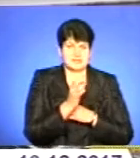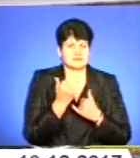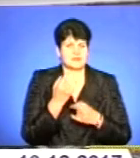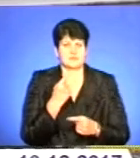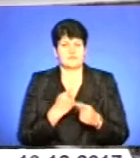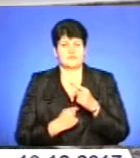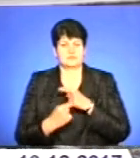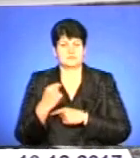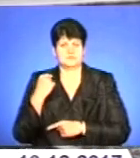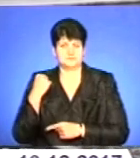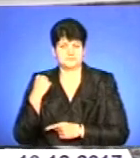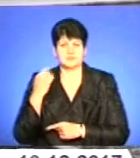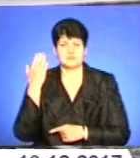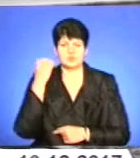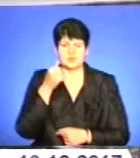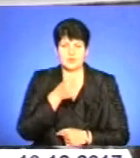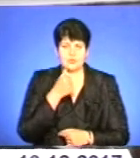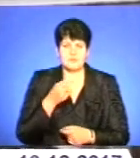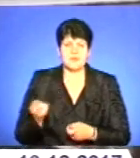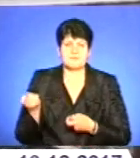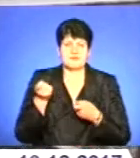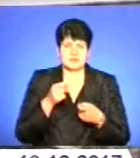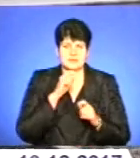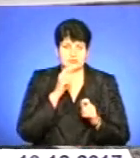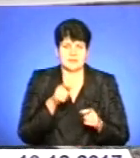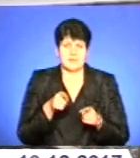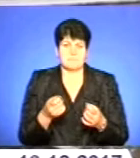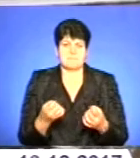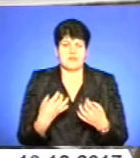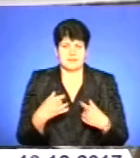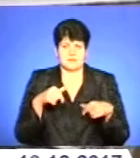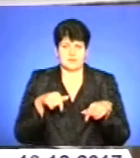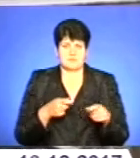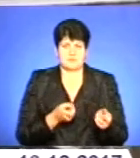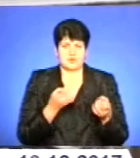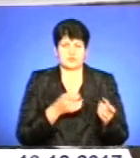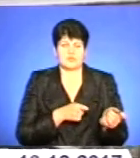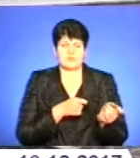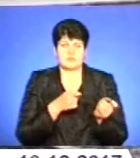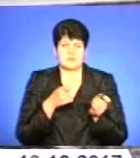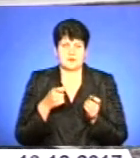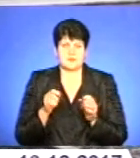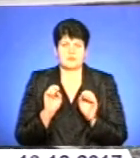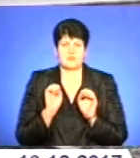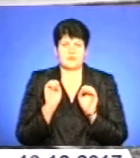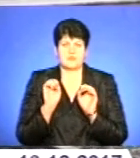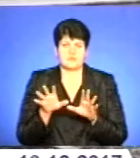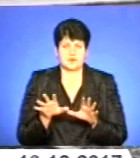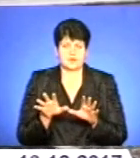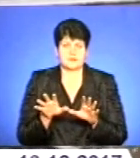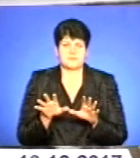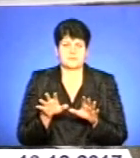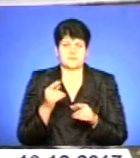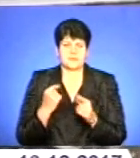казати, минулого року ми привезли подарунки, нам передали їх сюди. Просто передали, ми їх привезли, потім повернули. Ми подарунки звітам, да,